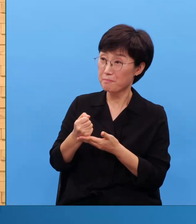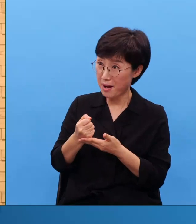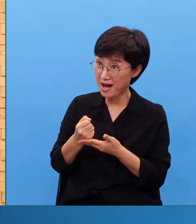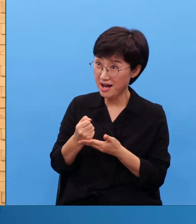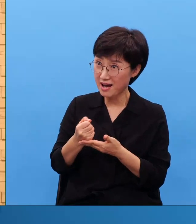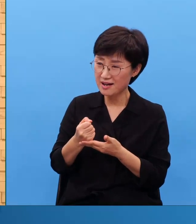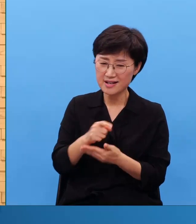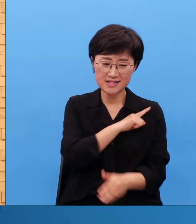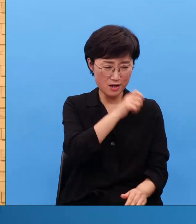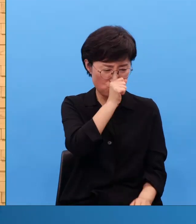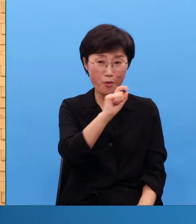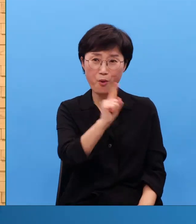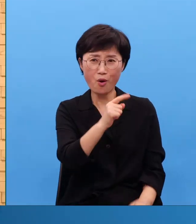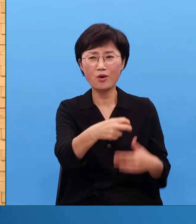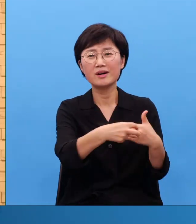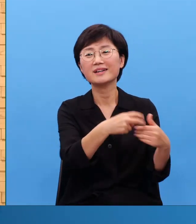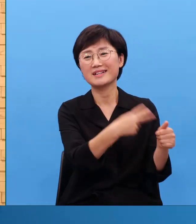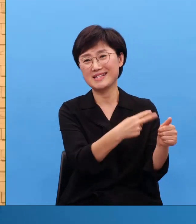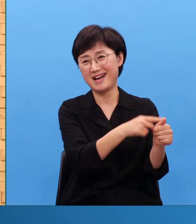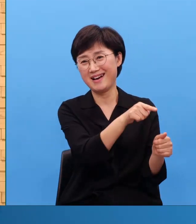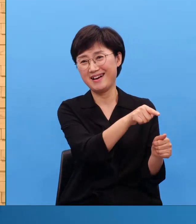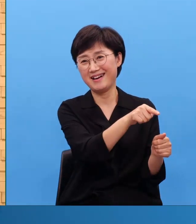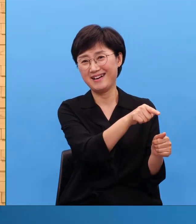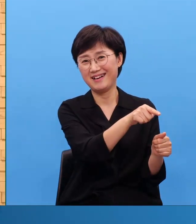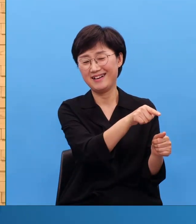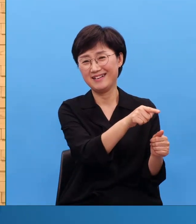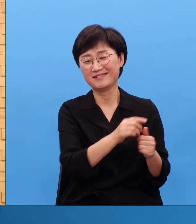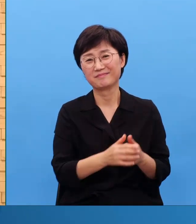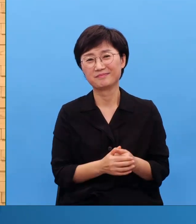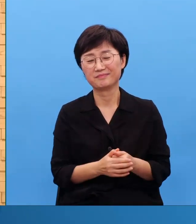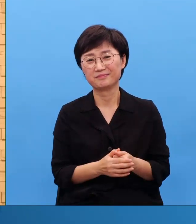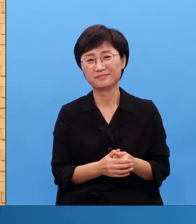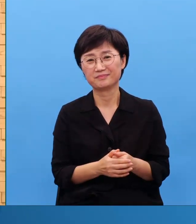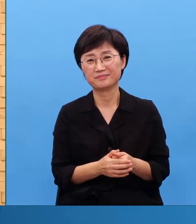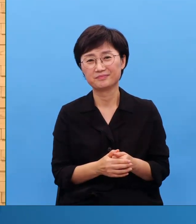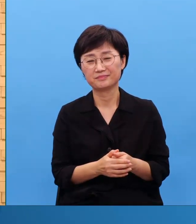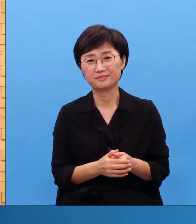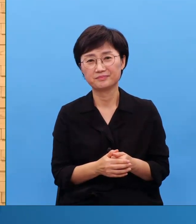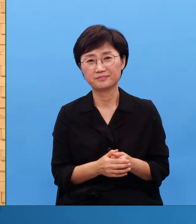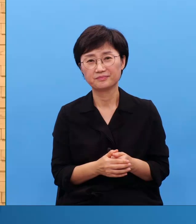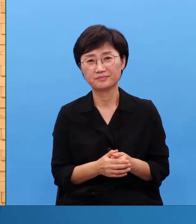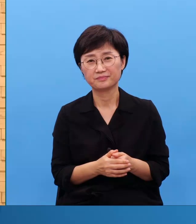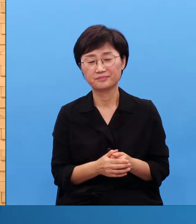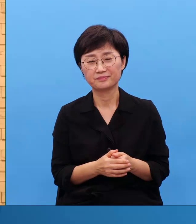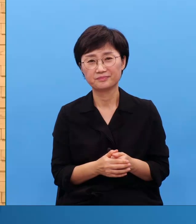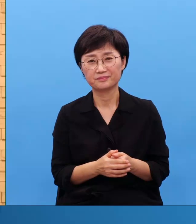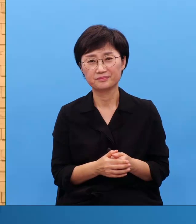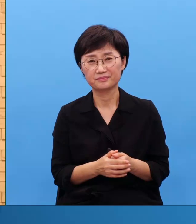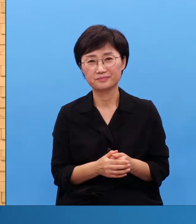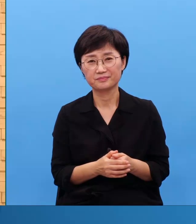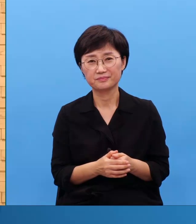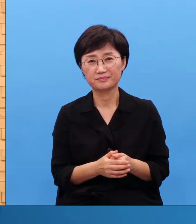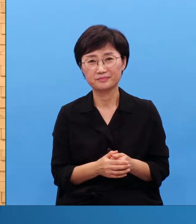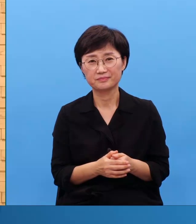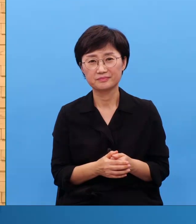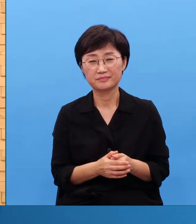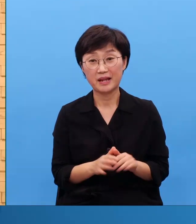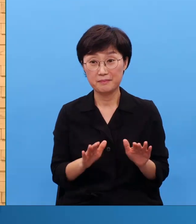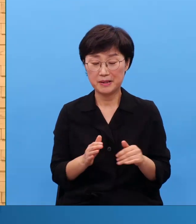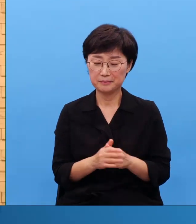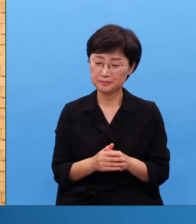제일 좋은 게 의사구나. However, if you have the gospel, the greatest opportunity comes to the doctors. 그 서울에